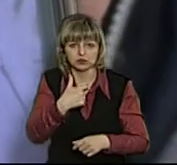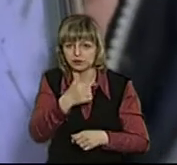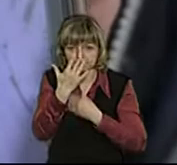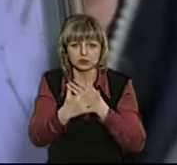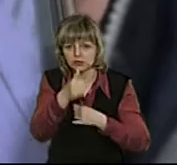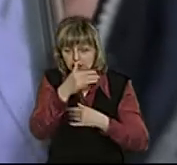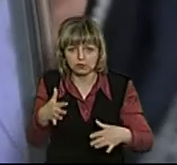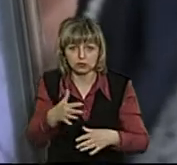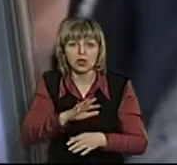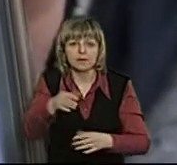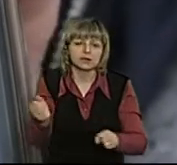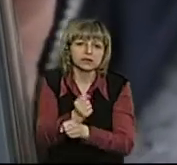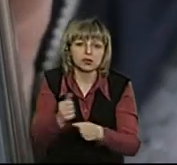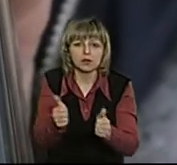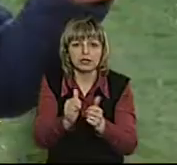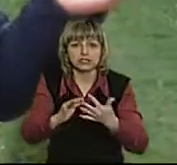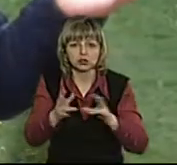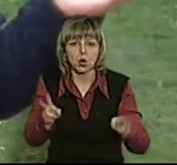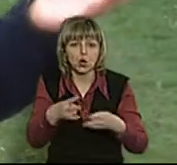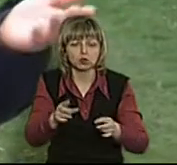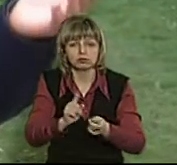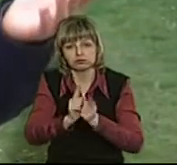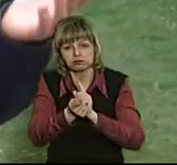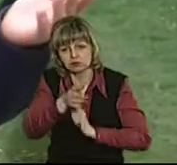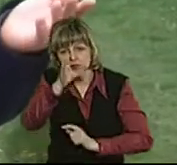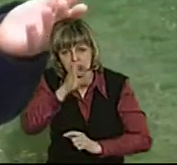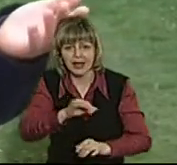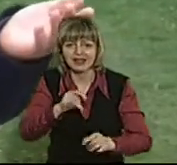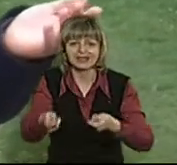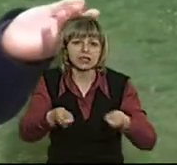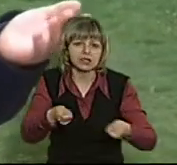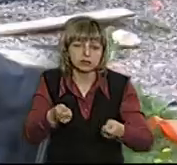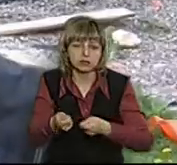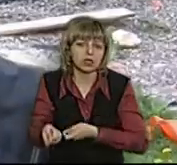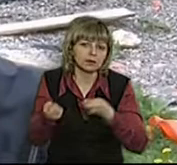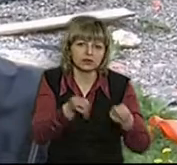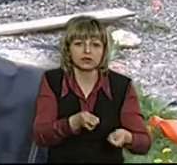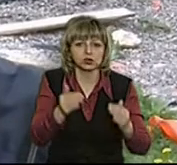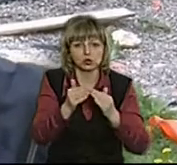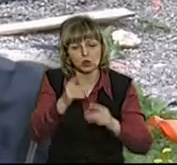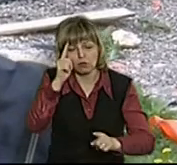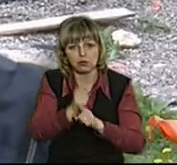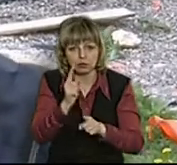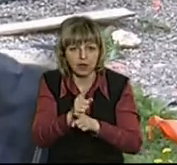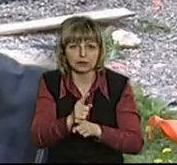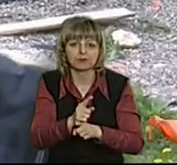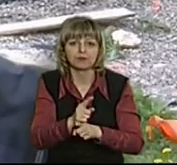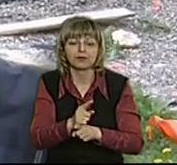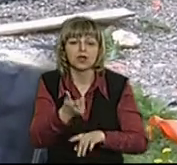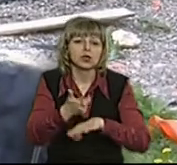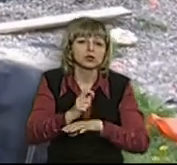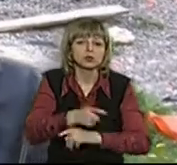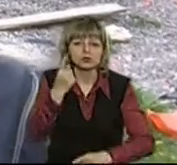Миколі Кривчуку після сутички біля сільського клубу стало зле. З дискотеки його додому привіз брат, розповідає мати загиблого. Бо дуже